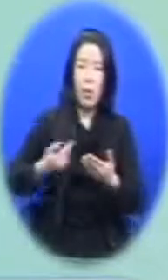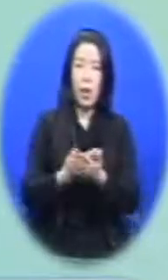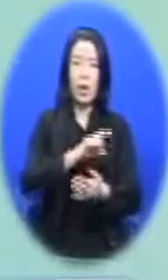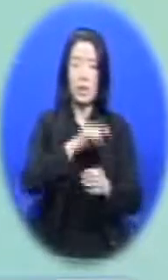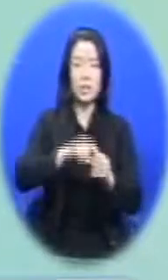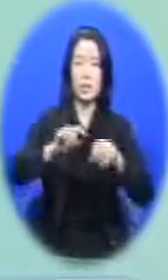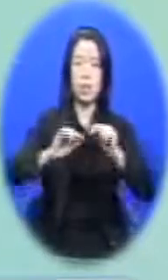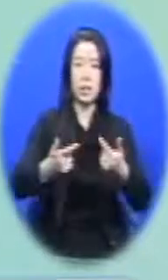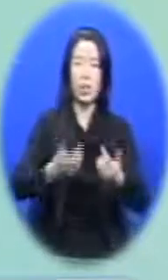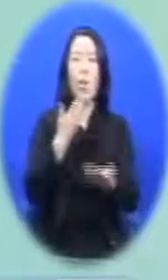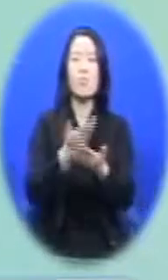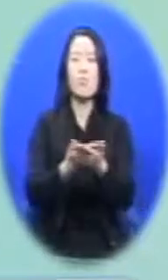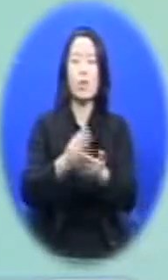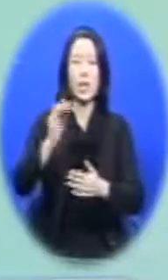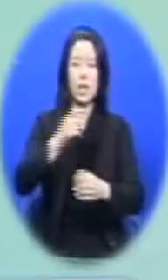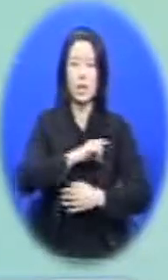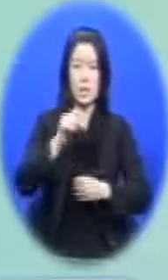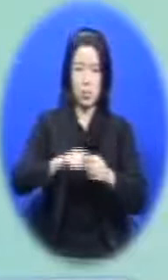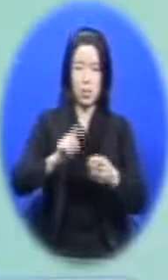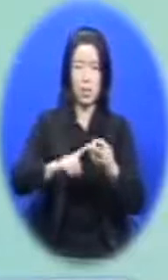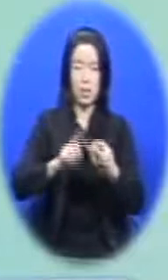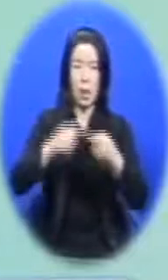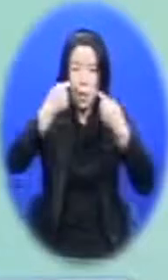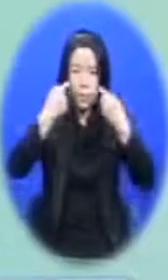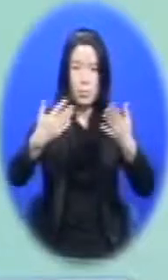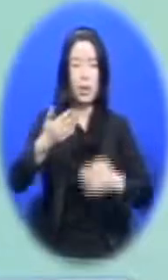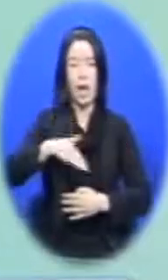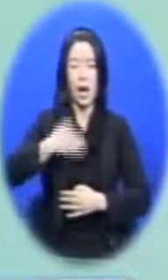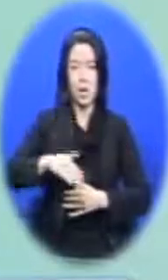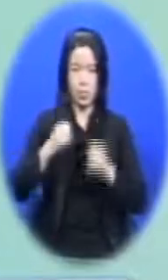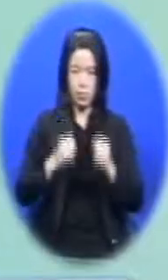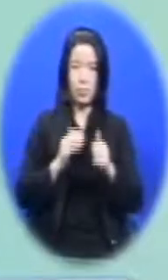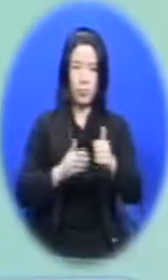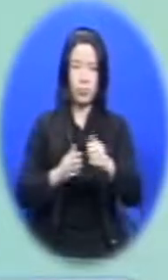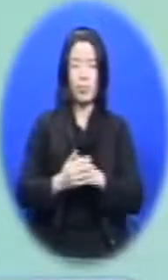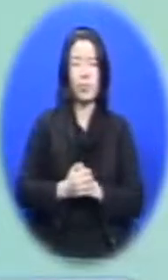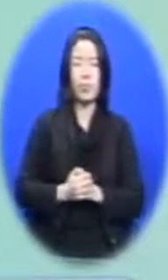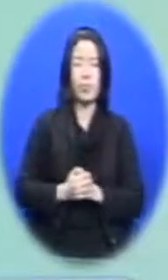아니고 구해야 될 제목이라는 사실을 분명하게 아셔야 돼요.